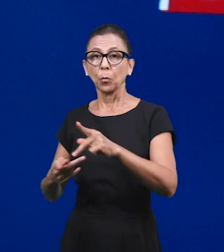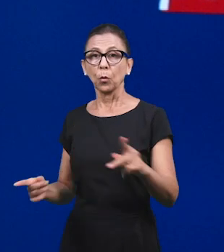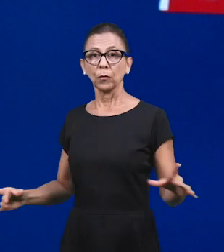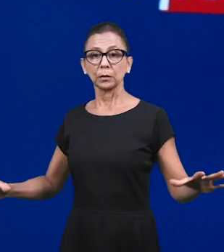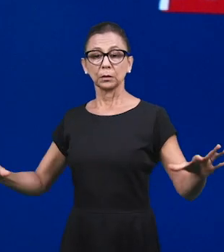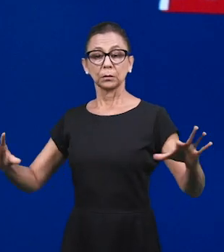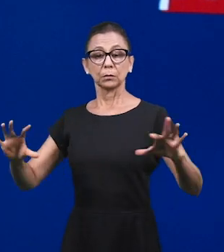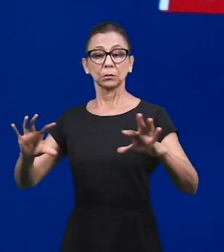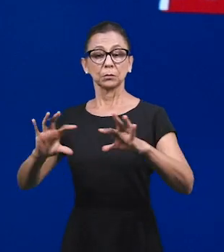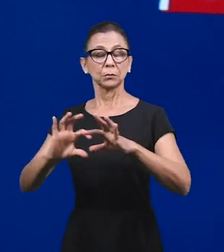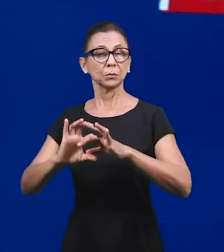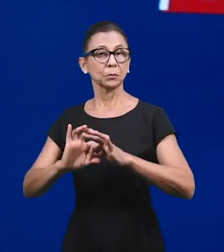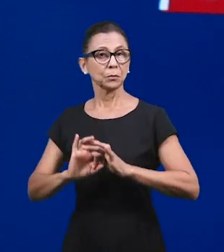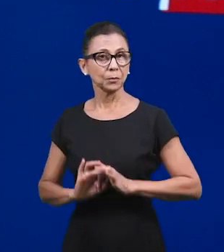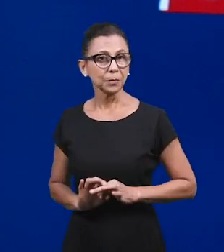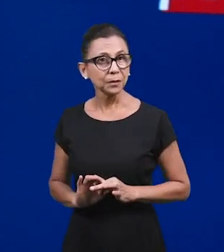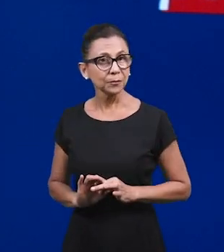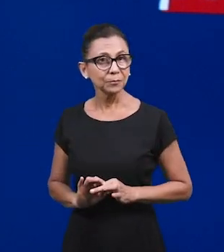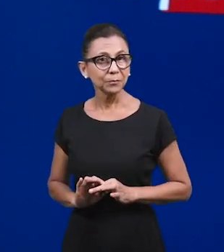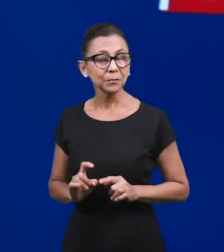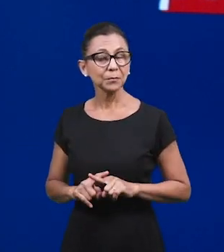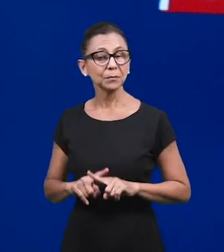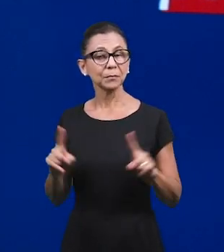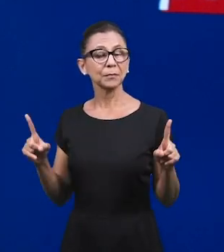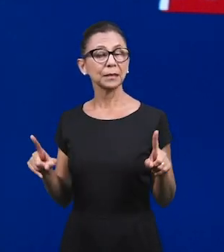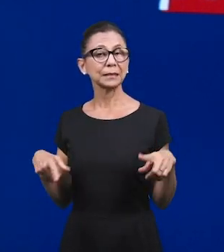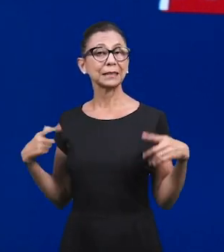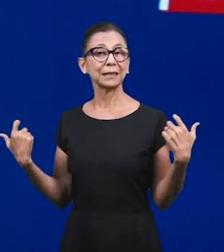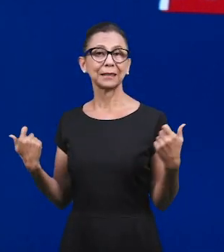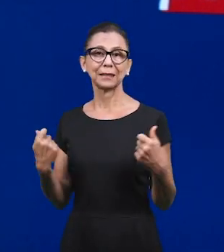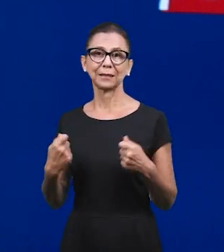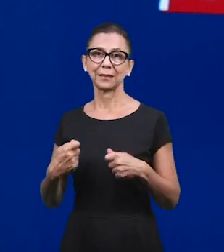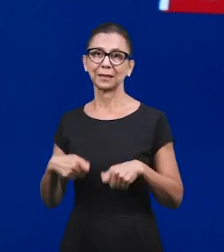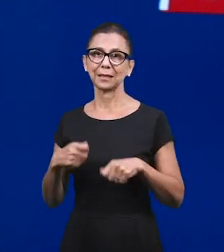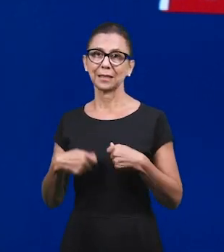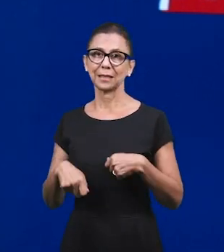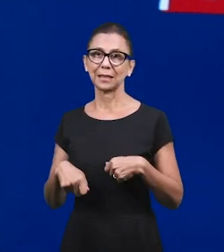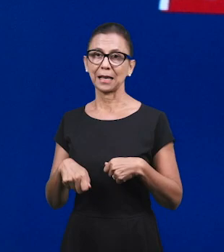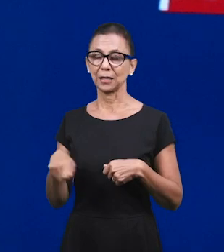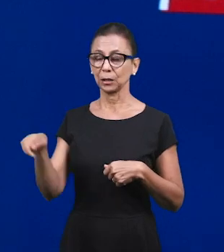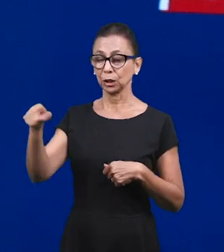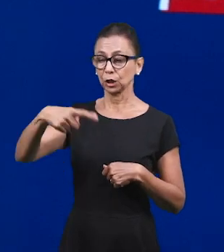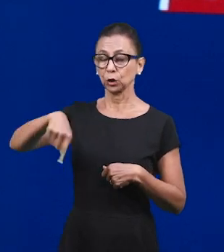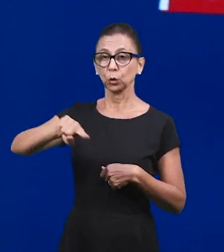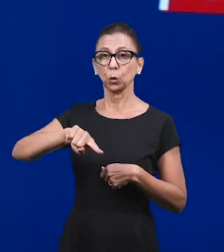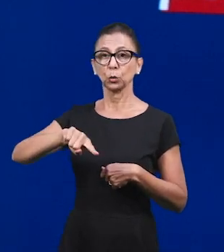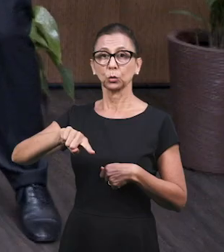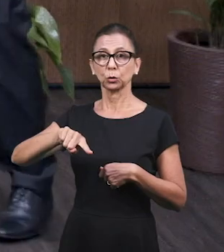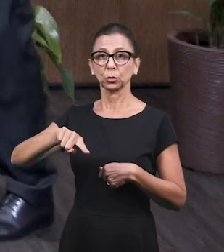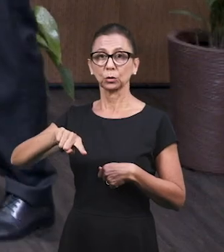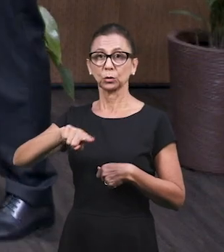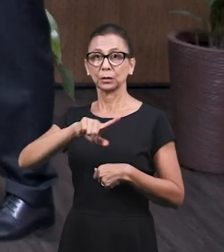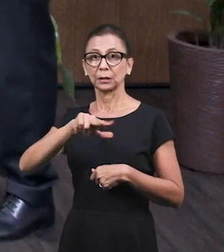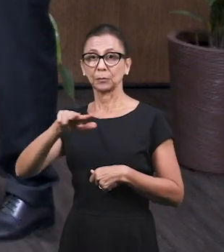la communion à son peuple. Et pour cela, il est nécessaire